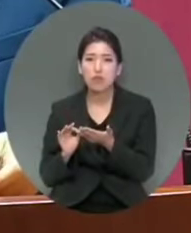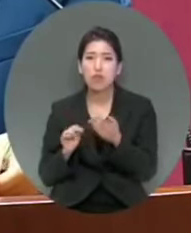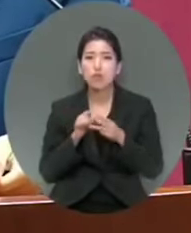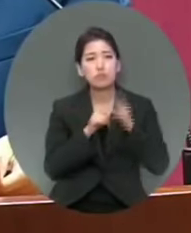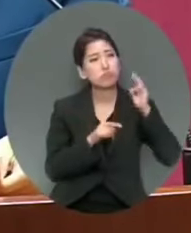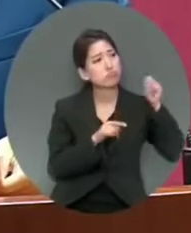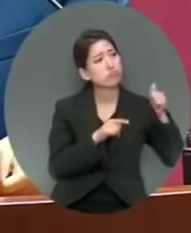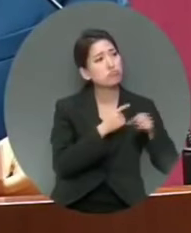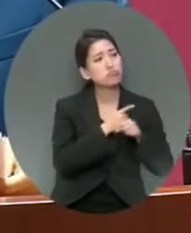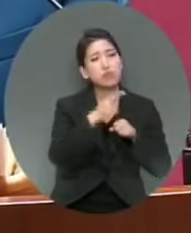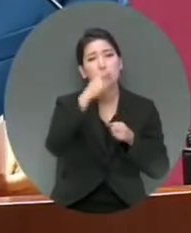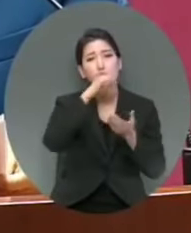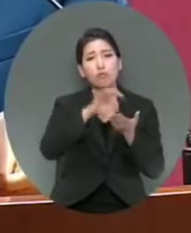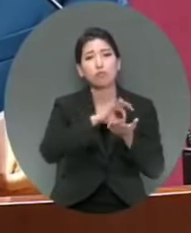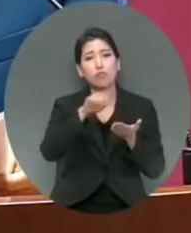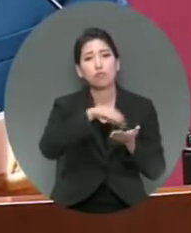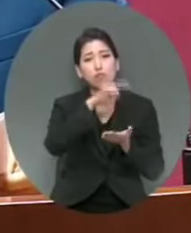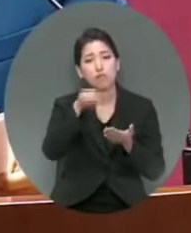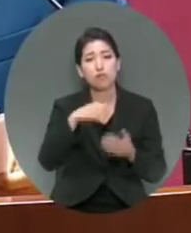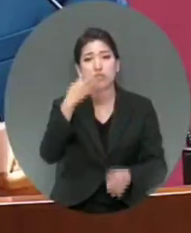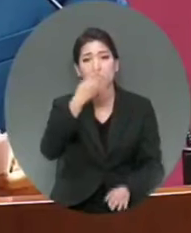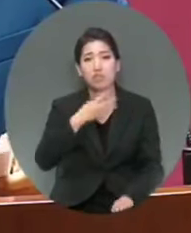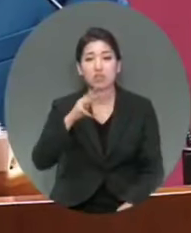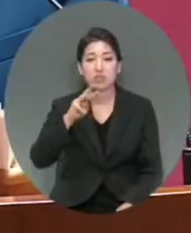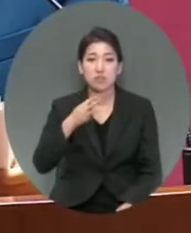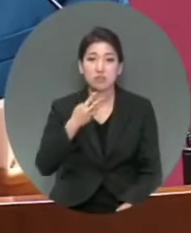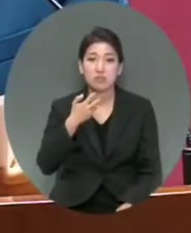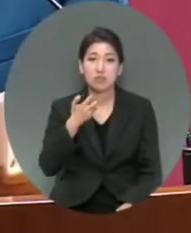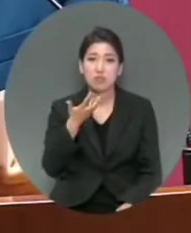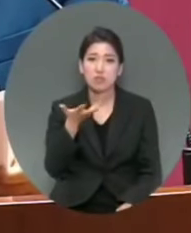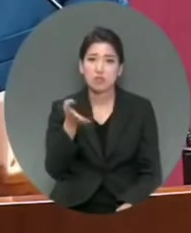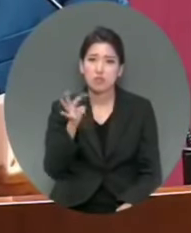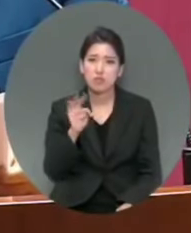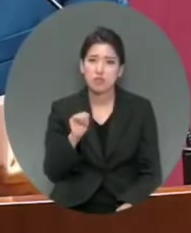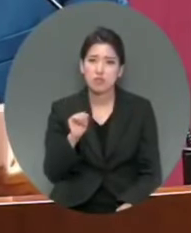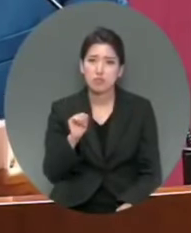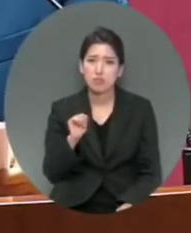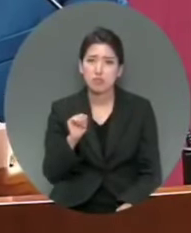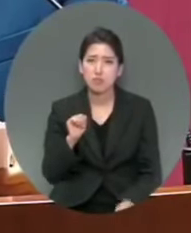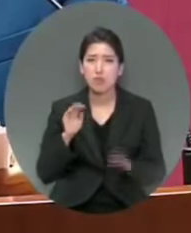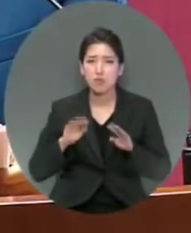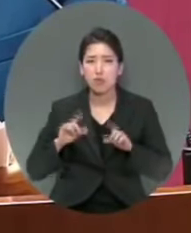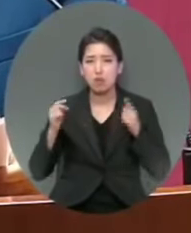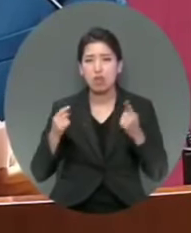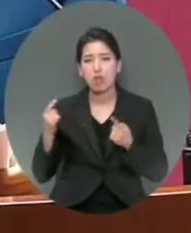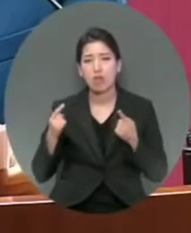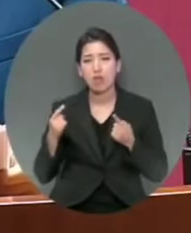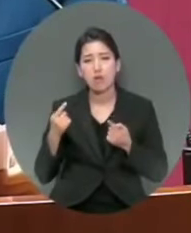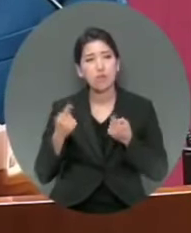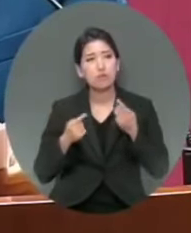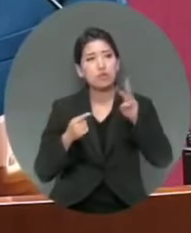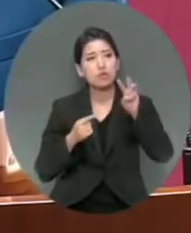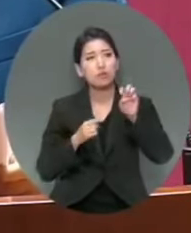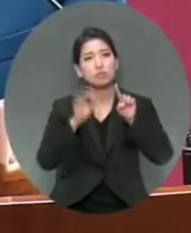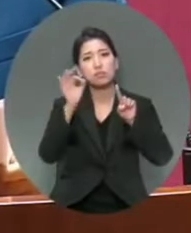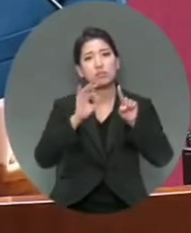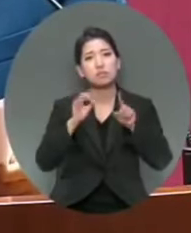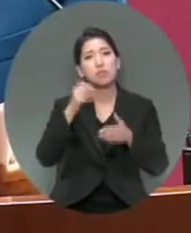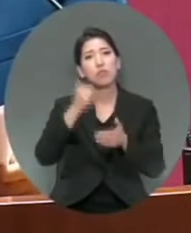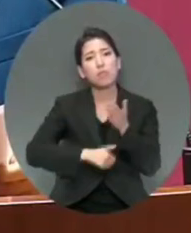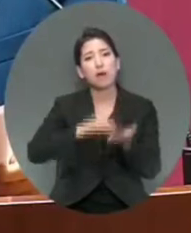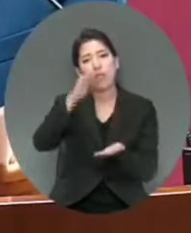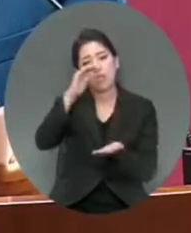기후 대응 기금 R&D 예산이 4,037억 원으로 올해 5,868억 원보다 31%